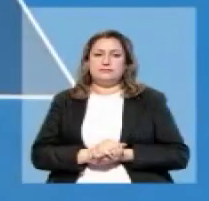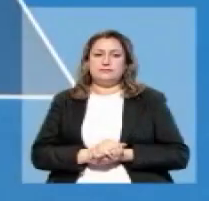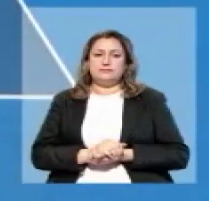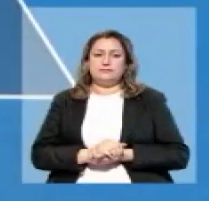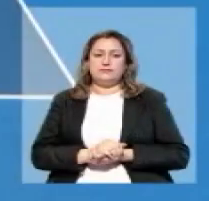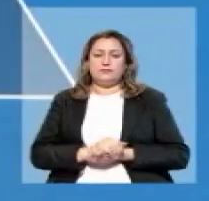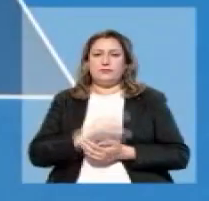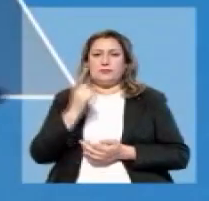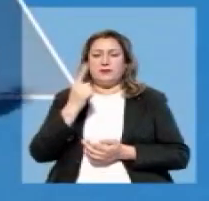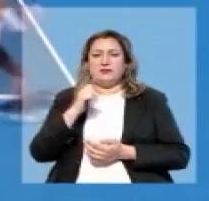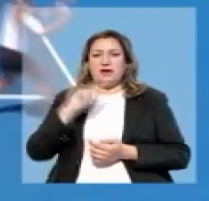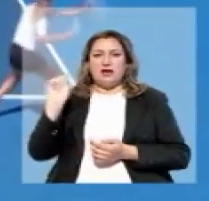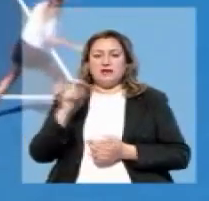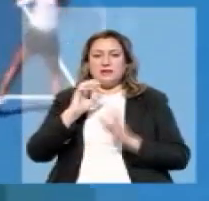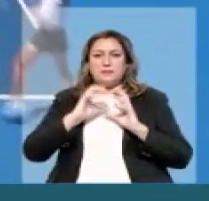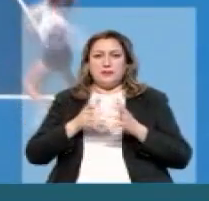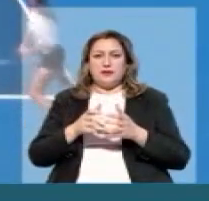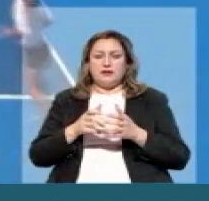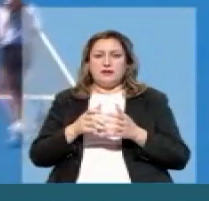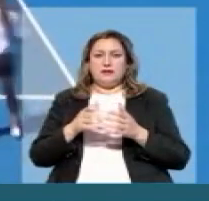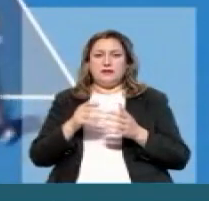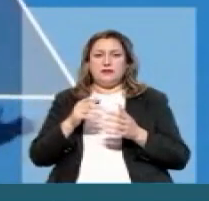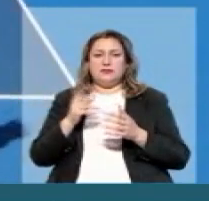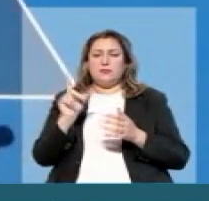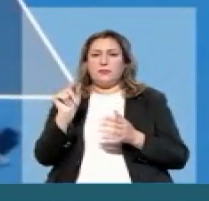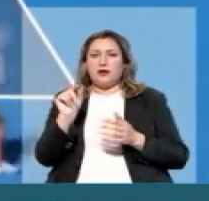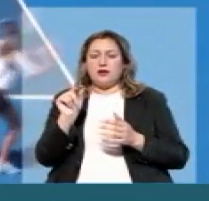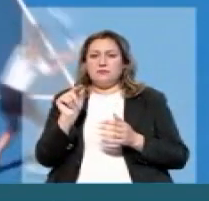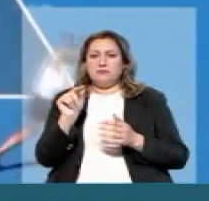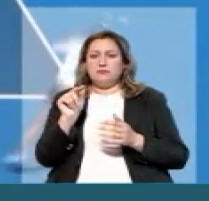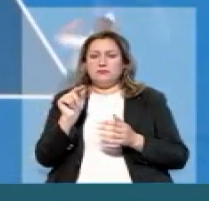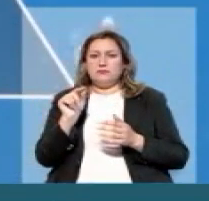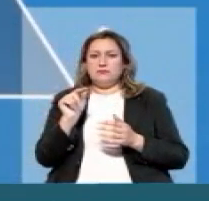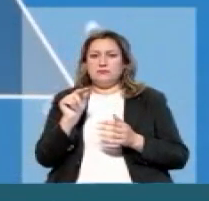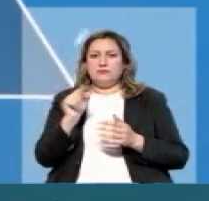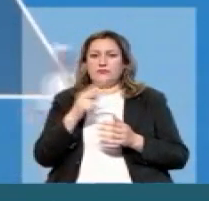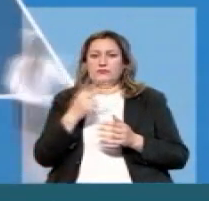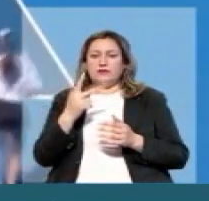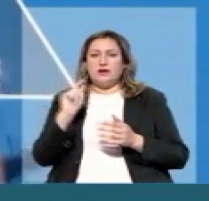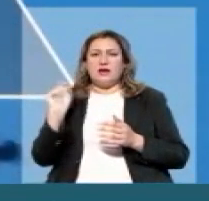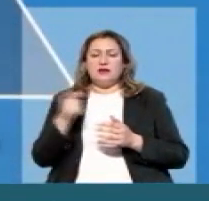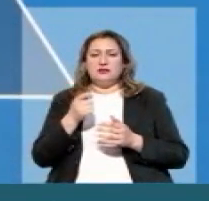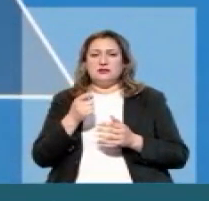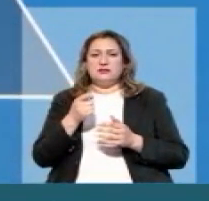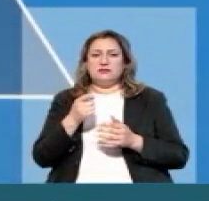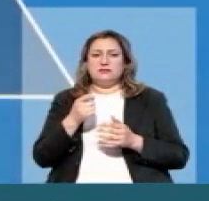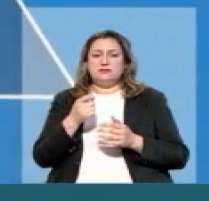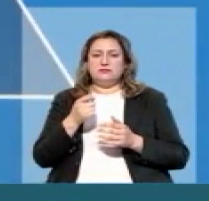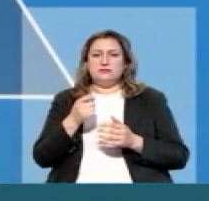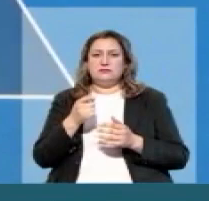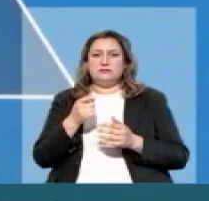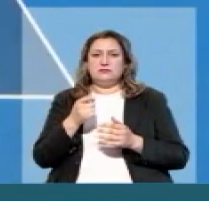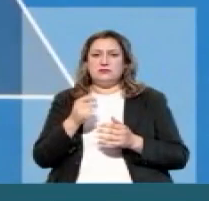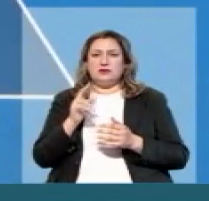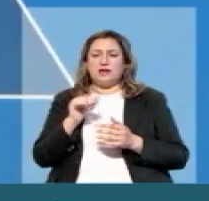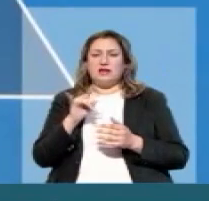Қазақстанның жұптық сындағы бірінші әлемнің 23-ші ракеткасы Анна Данилина Варшава WTA 250 турнирінің женімпаз